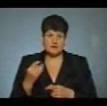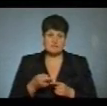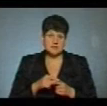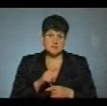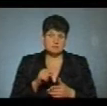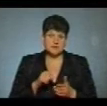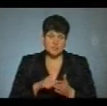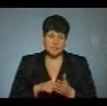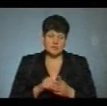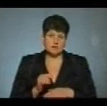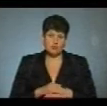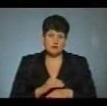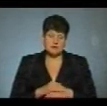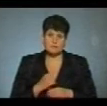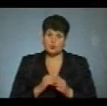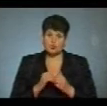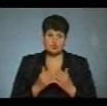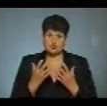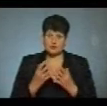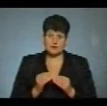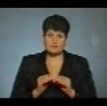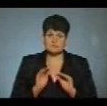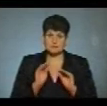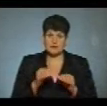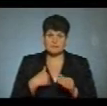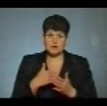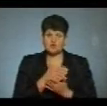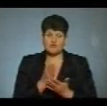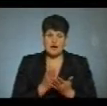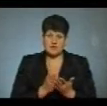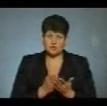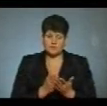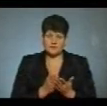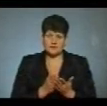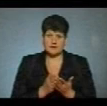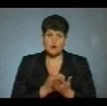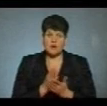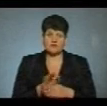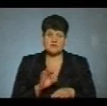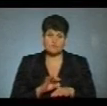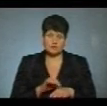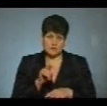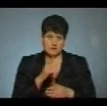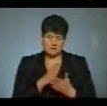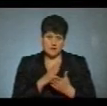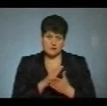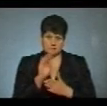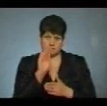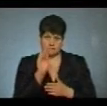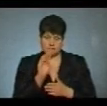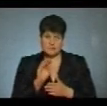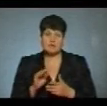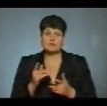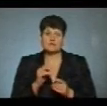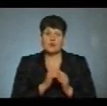питання, то, будь ласка, ми кожного дня виставляємо нашу карту з географією захворювання. І там є позначена